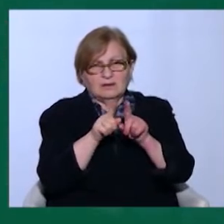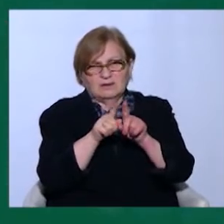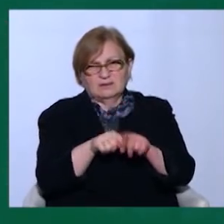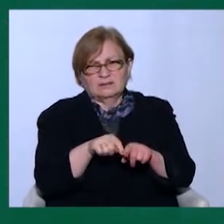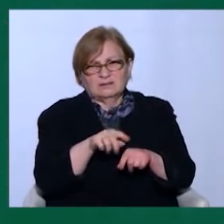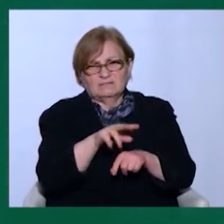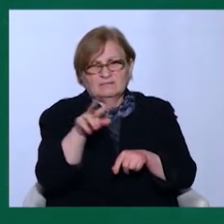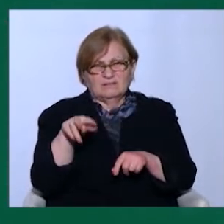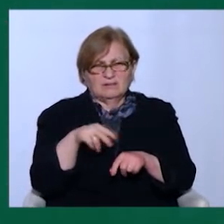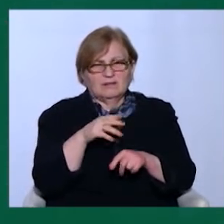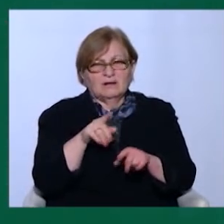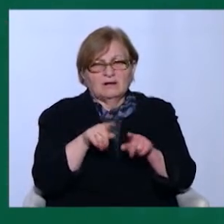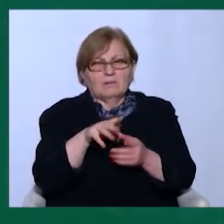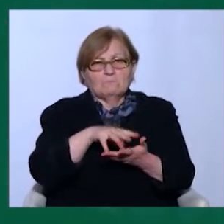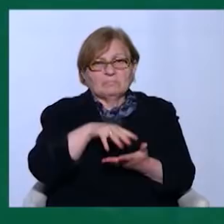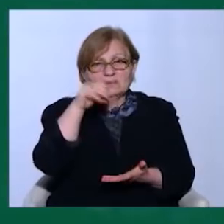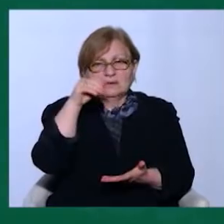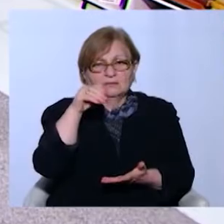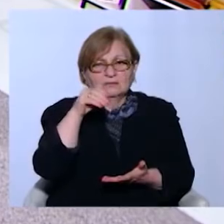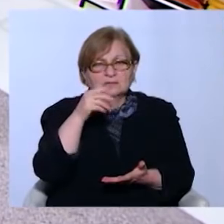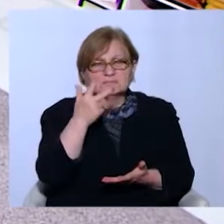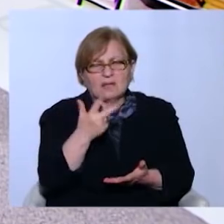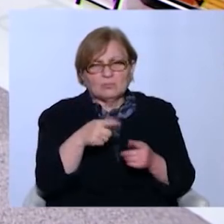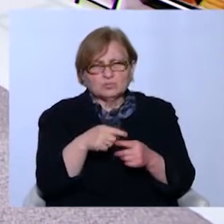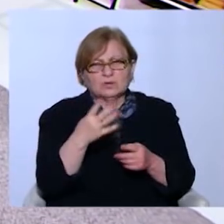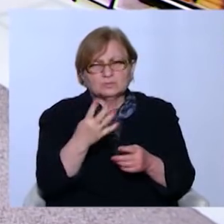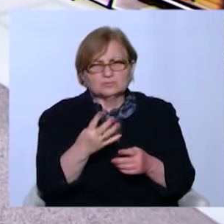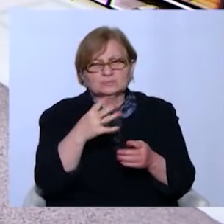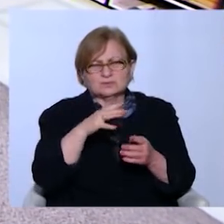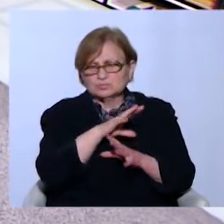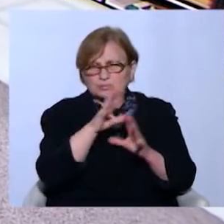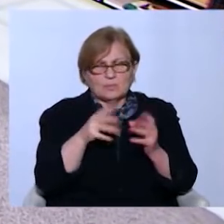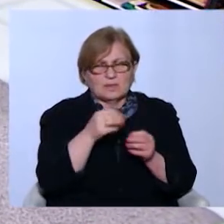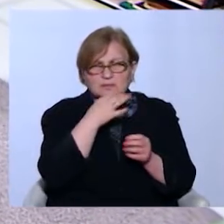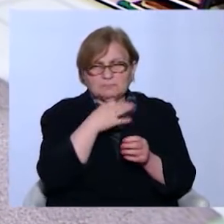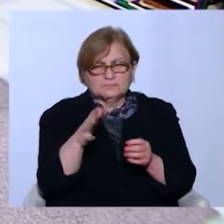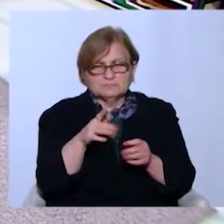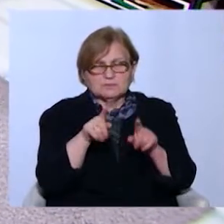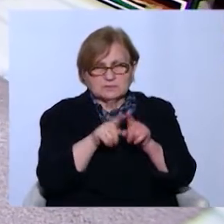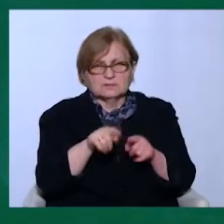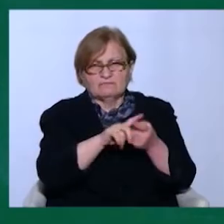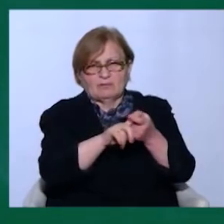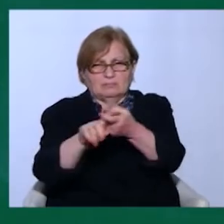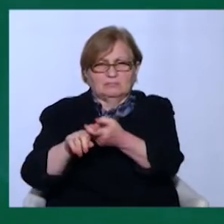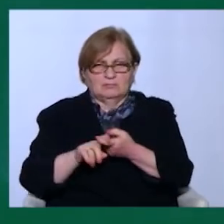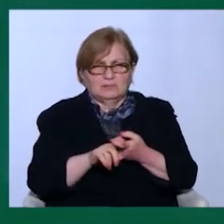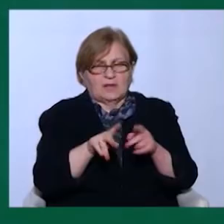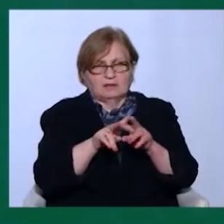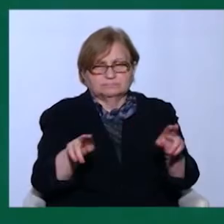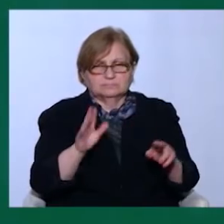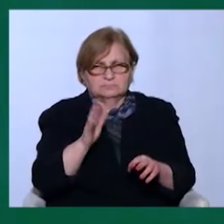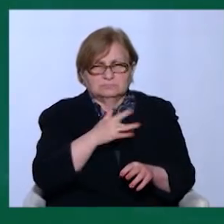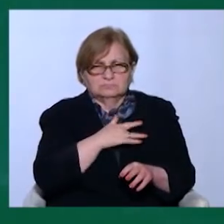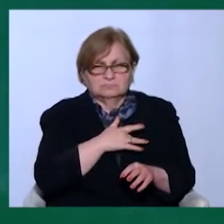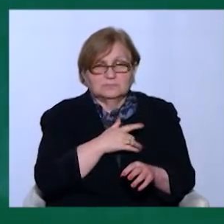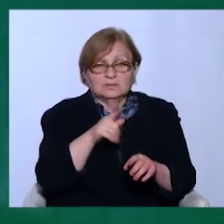ვრცელდება პირამიდებზეც. სამკუთხა, ოთხკუთხა, ხუთკუთხა, ექვსკუთხა არ აქვს მნიშვნელობა. შეგიძლიათ ასეთი